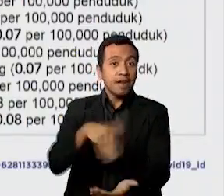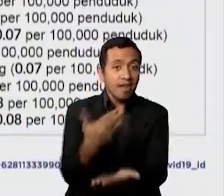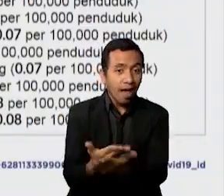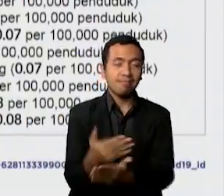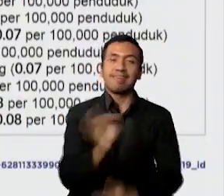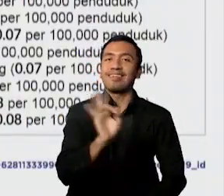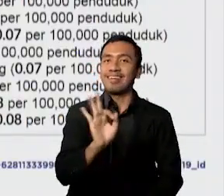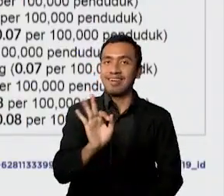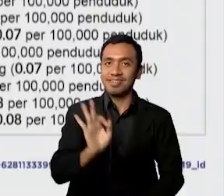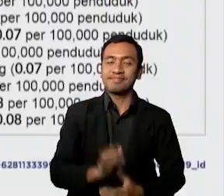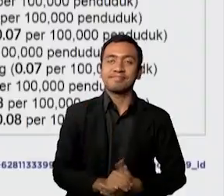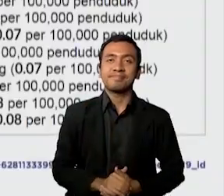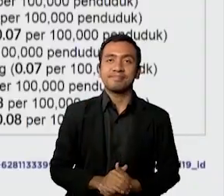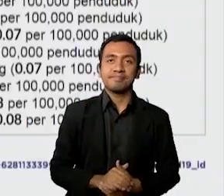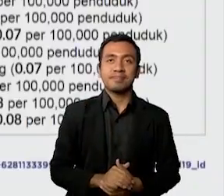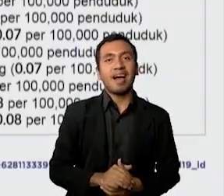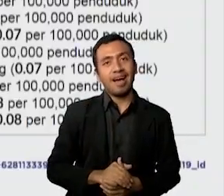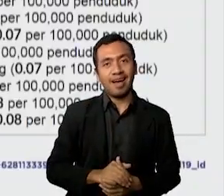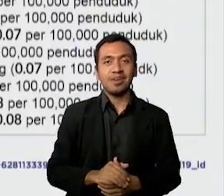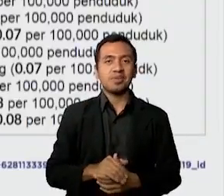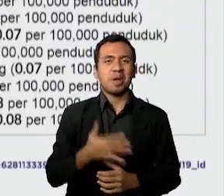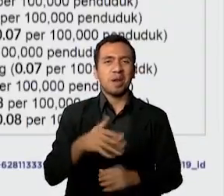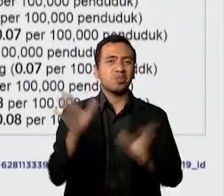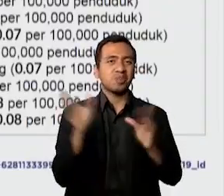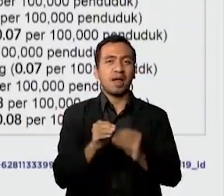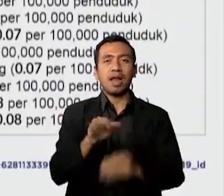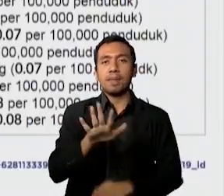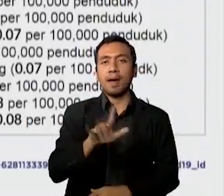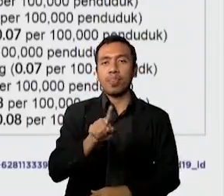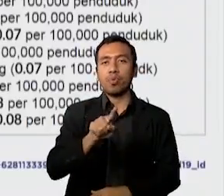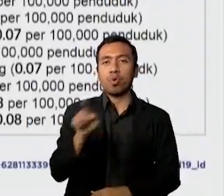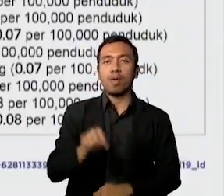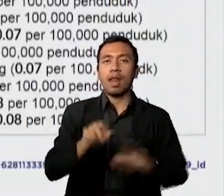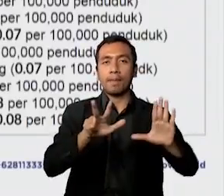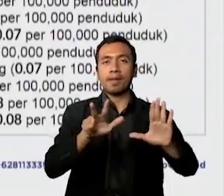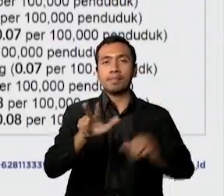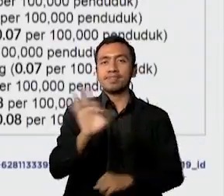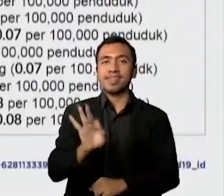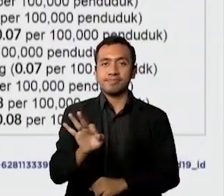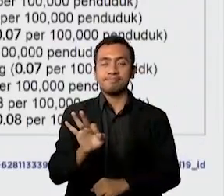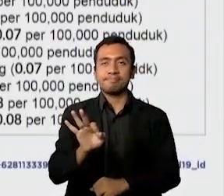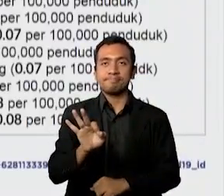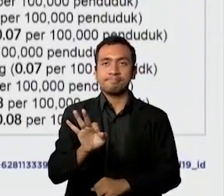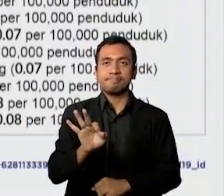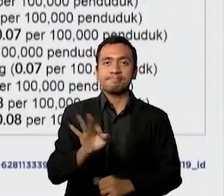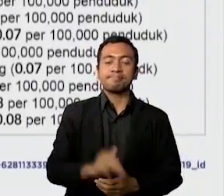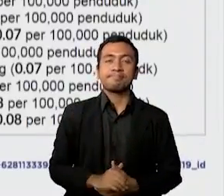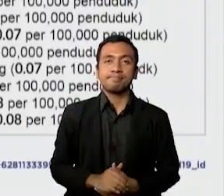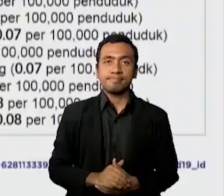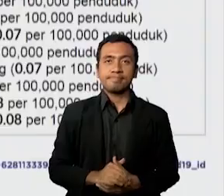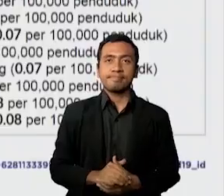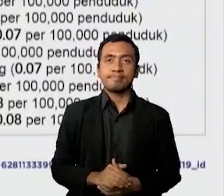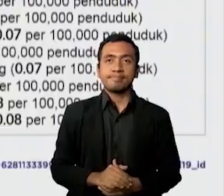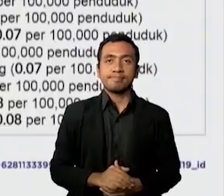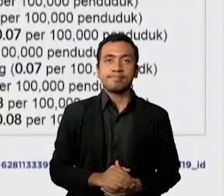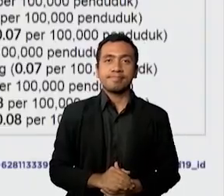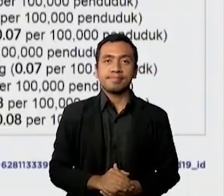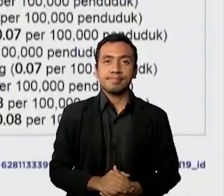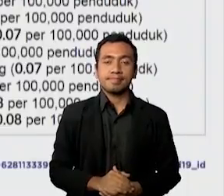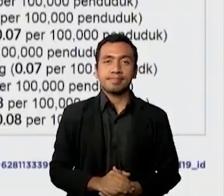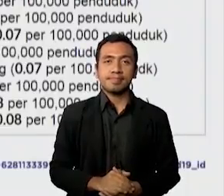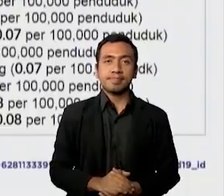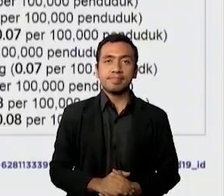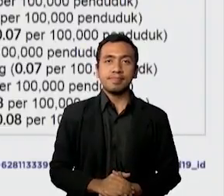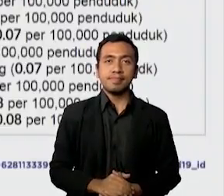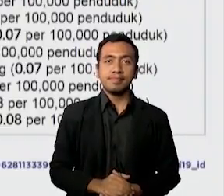karena COVID-19 atau sekitar 51,8% dari seluruh kabupaten kota yang ada di